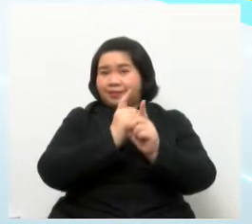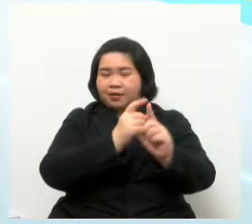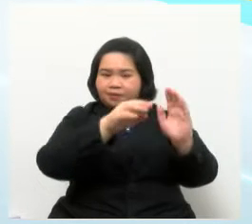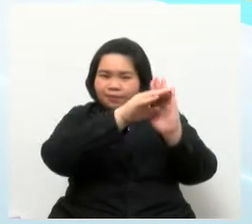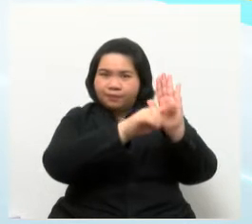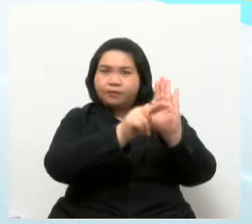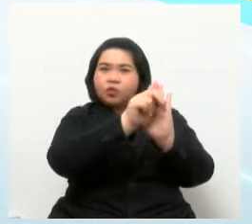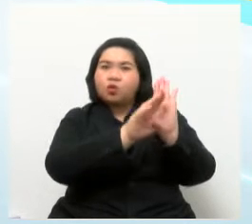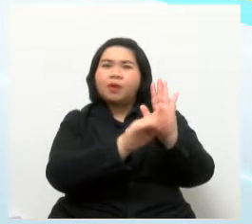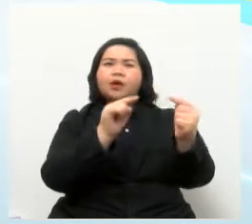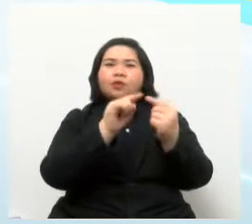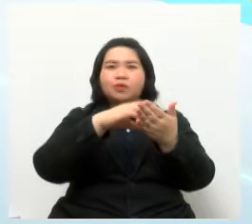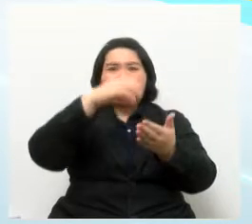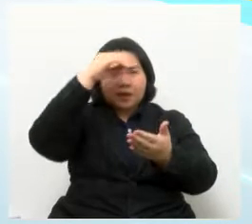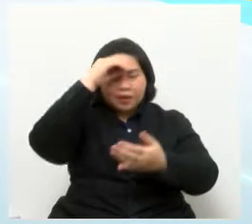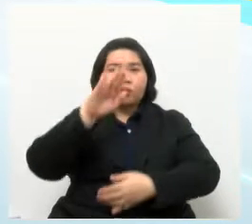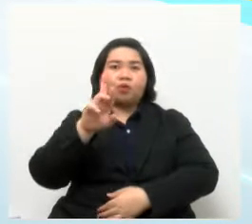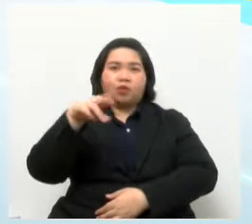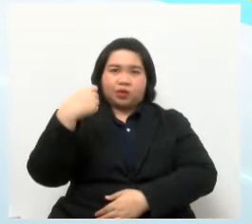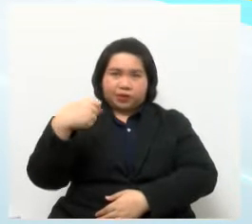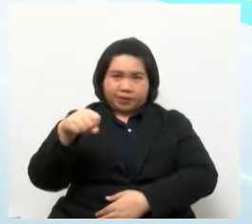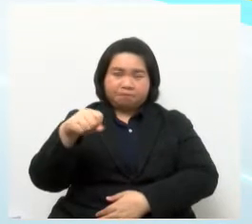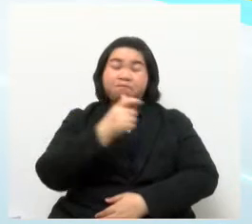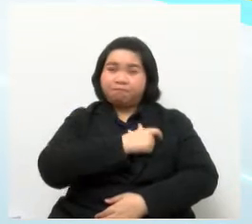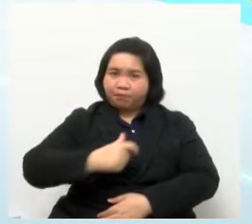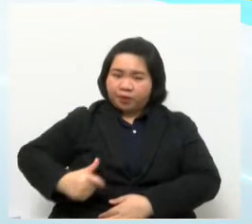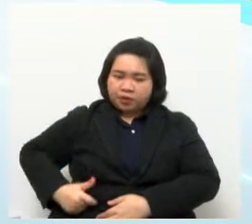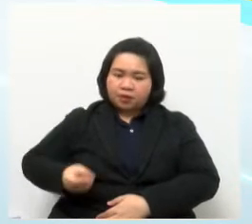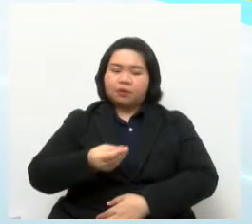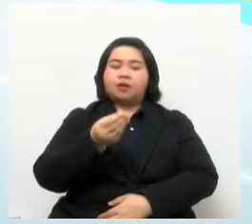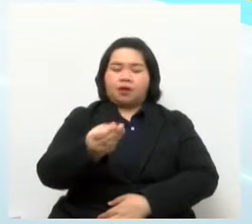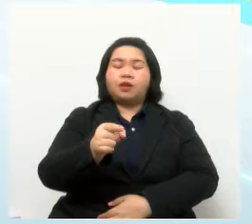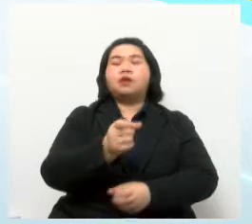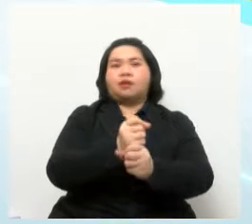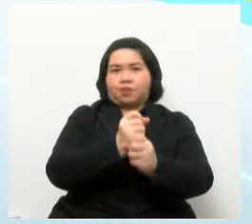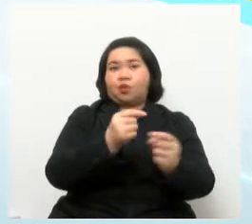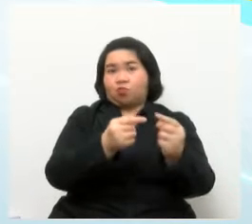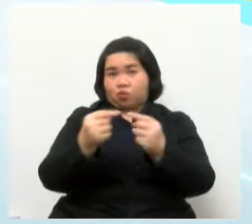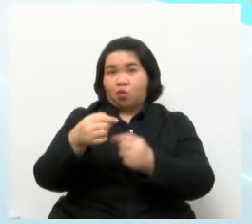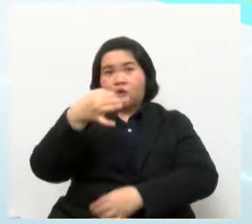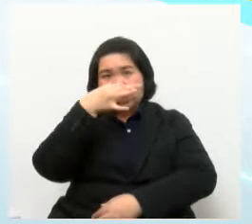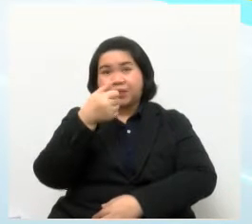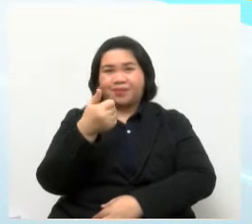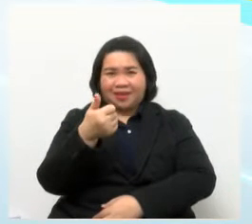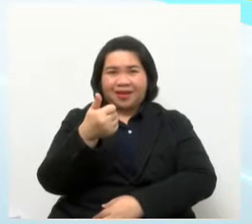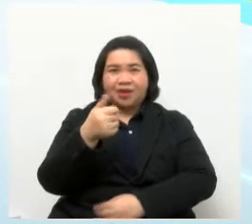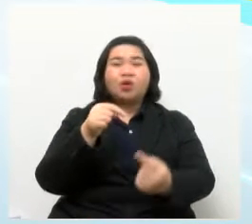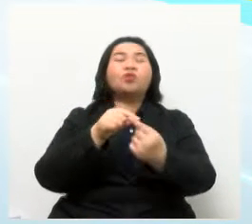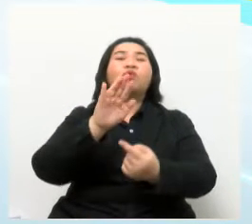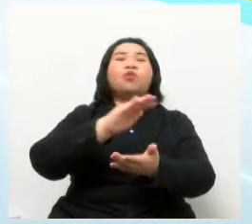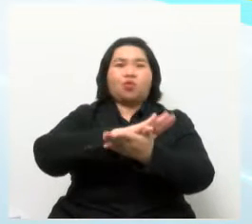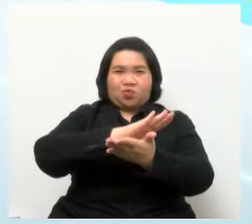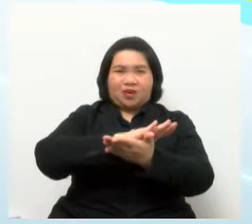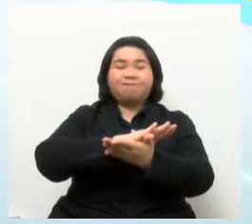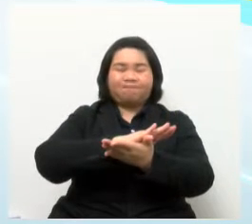รมราโชบายด้านการศึกษาของในหลวงรัชกาลที่10สู่การปฏิบัติด้านมีงานทำมีอาชีพนะคะของโรงเรียนบ้านโซก